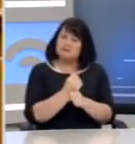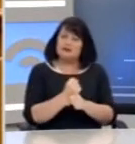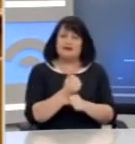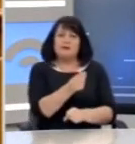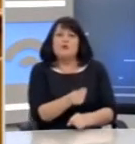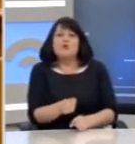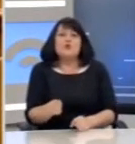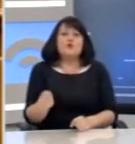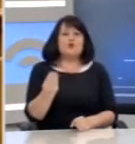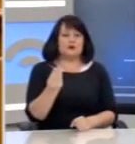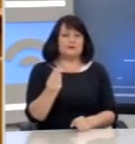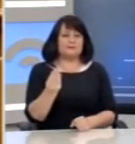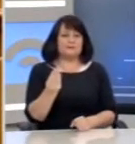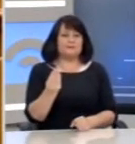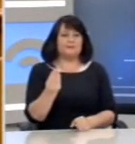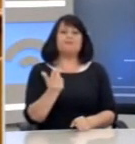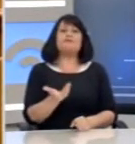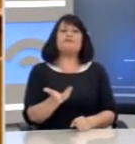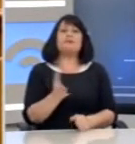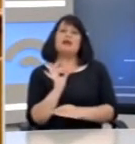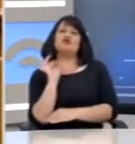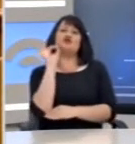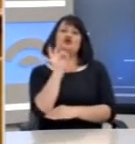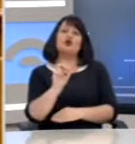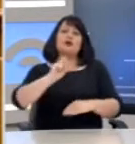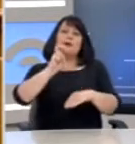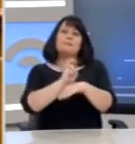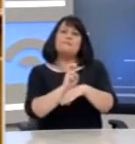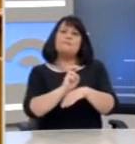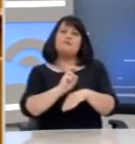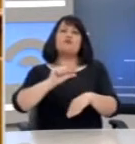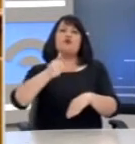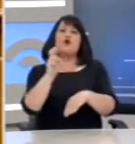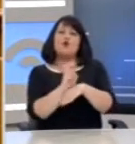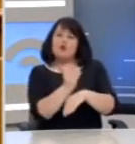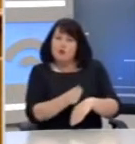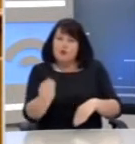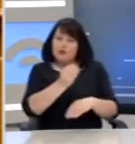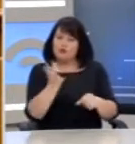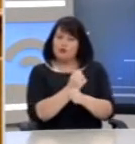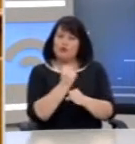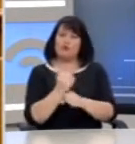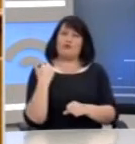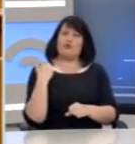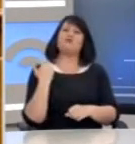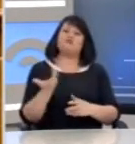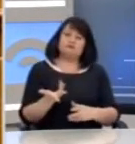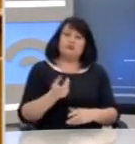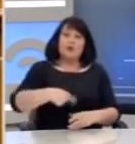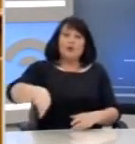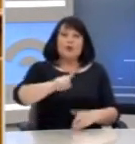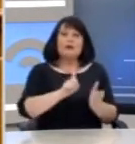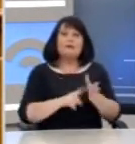υπέρβαση των δημοσιονομικών στόχων πρωτογενών πλεονασμάτων. Έχει σημασία εδώ να γίνει κατανοητό από όλες τις